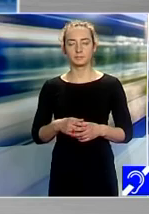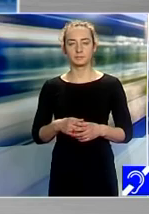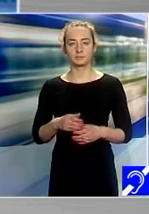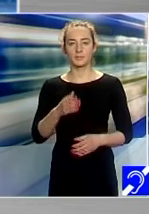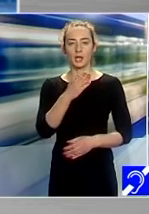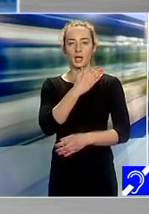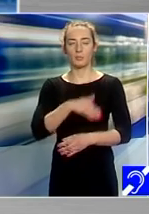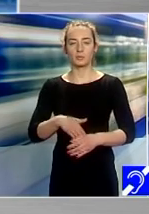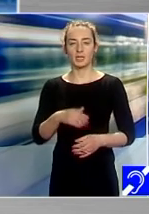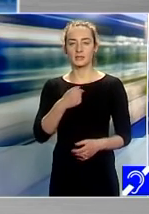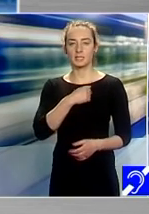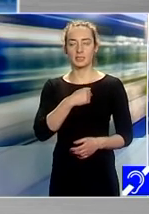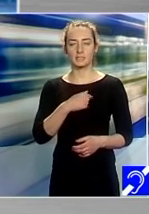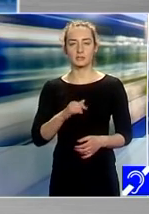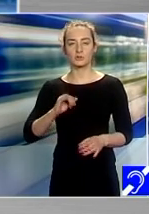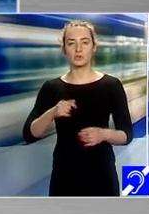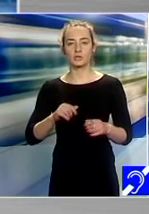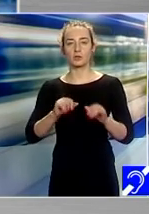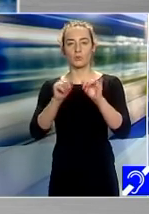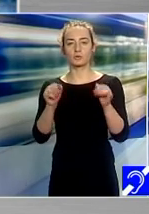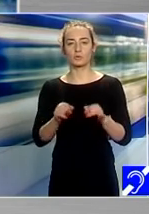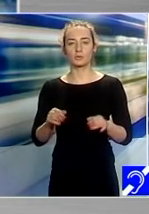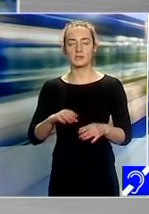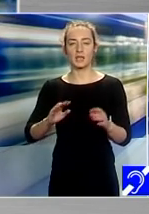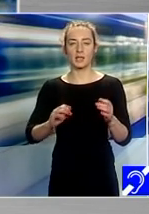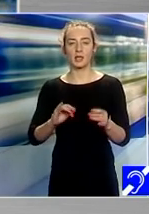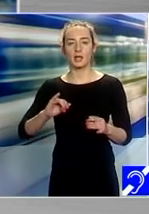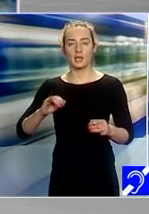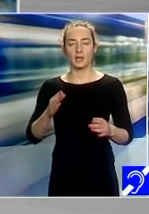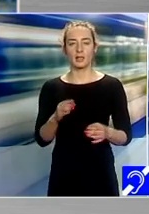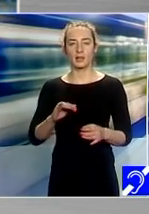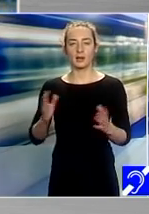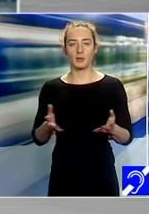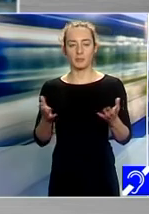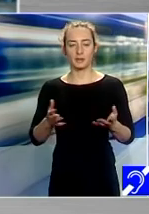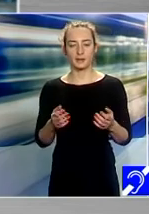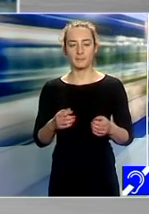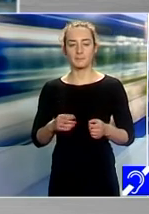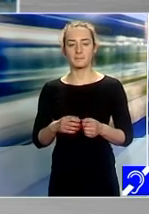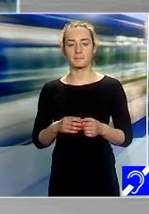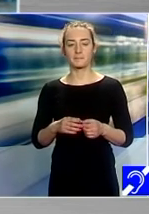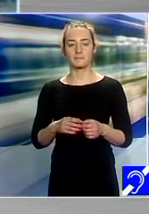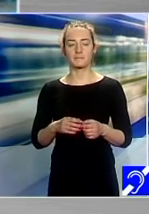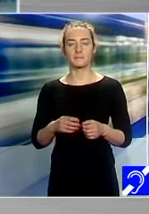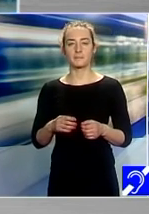amputație de sân și reconstrucție imediată, se poate beneficia, de exemplu, de reconstrucție prin menținerea tegumentului în întregime, de